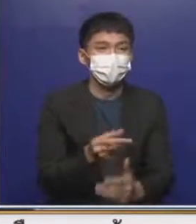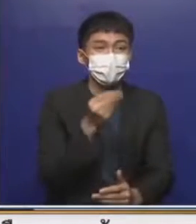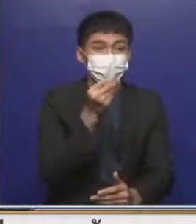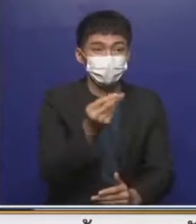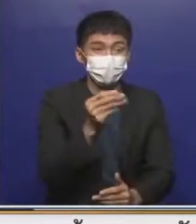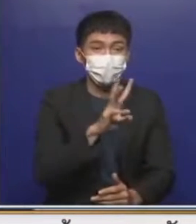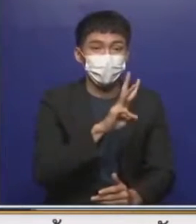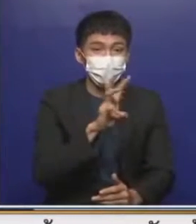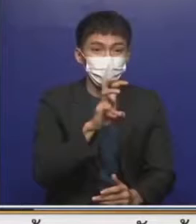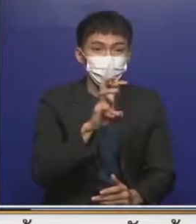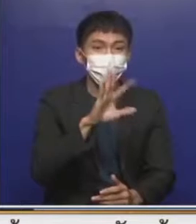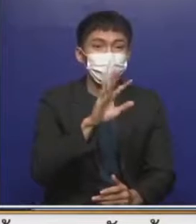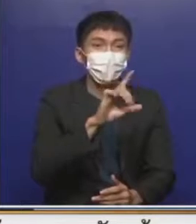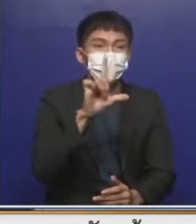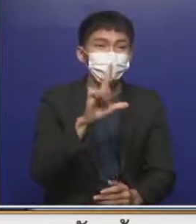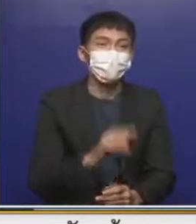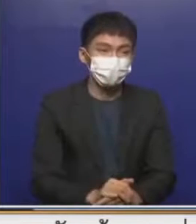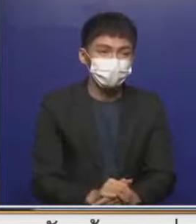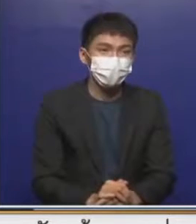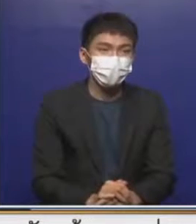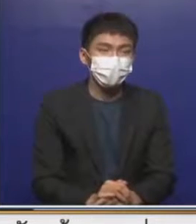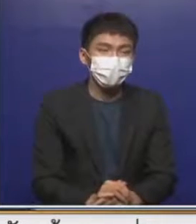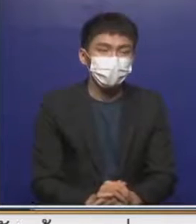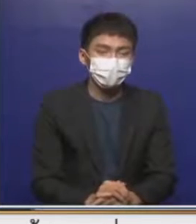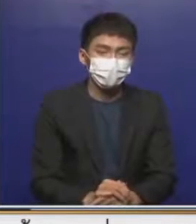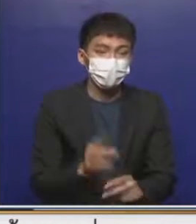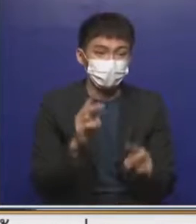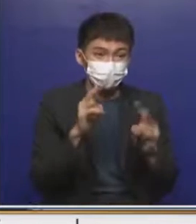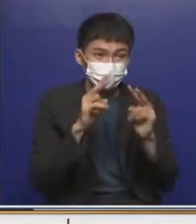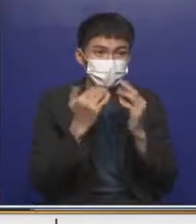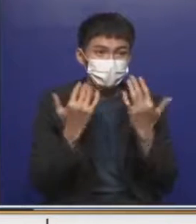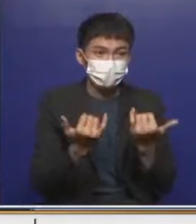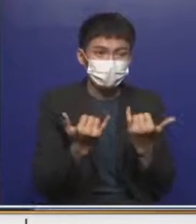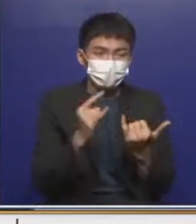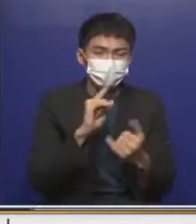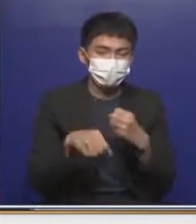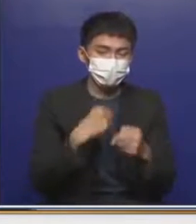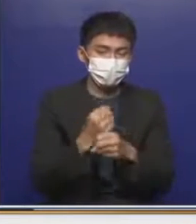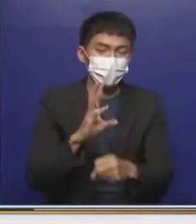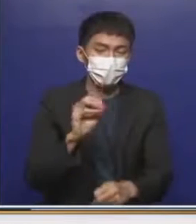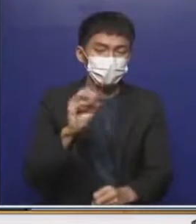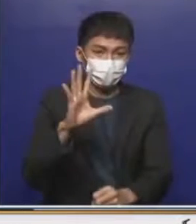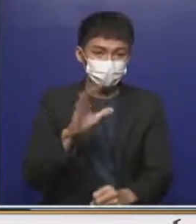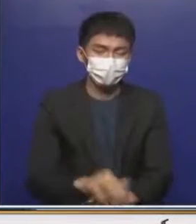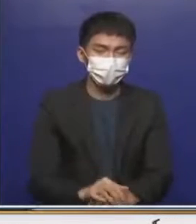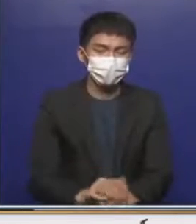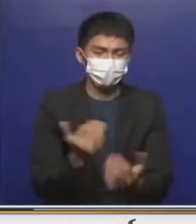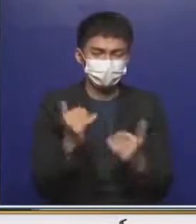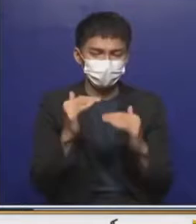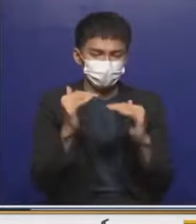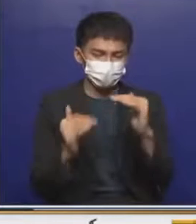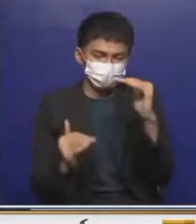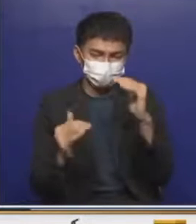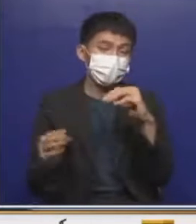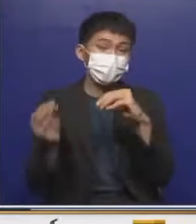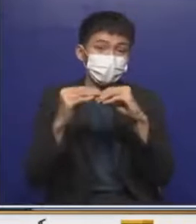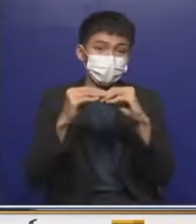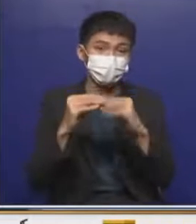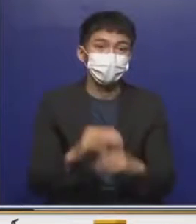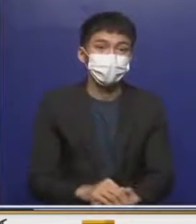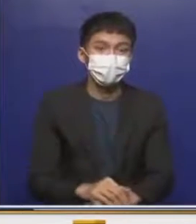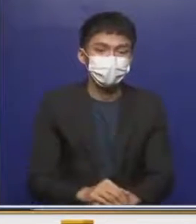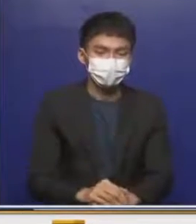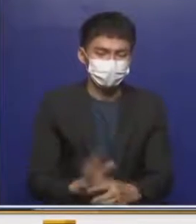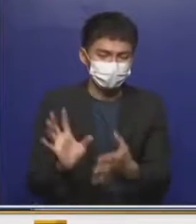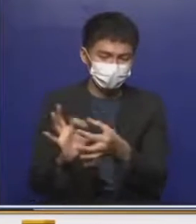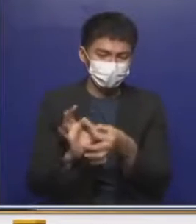าส 33,528 คนปี 655 ส paroleถานการณความหลมร้เพิมขึนจากโค